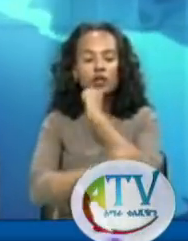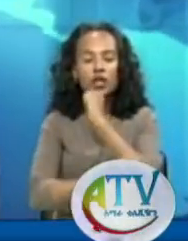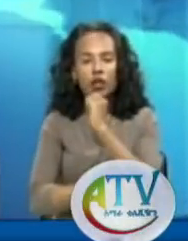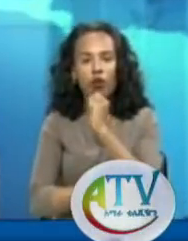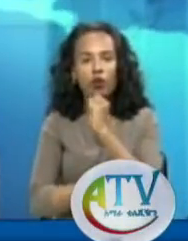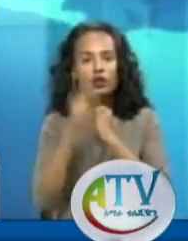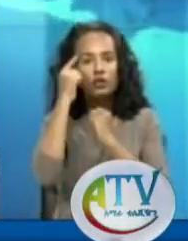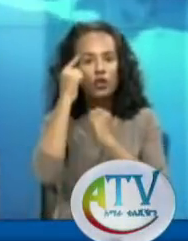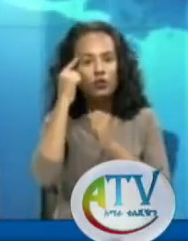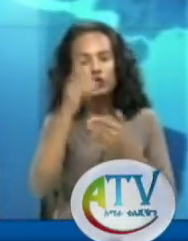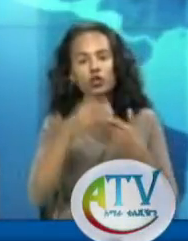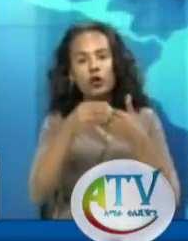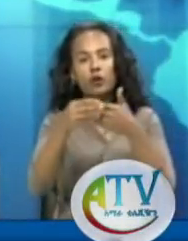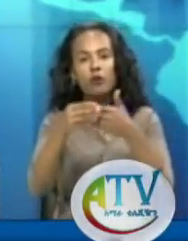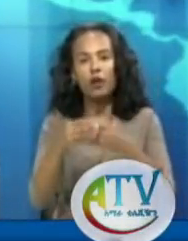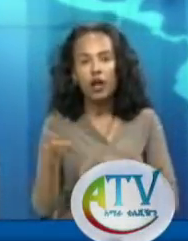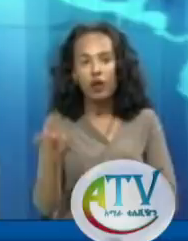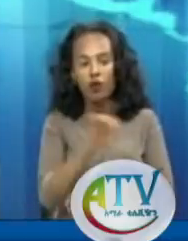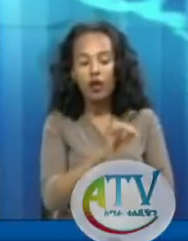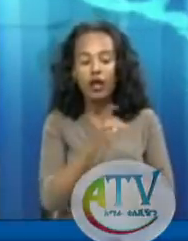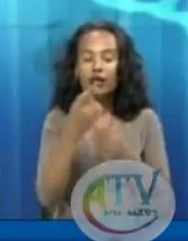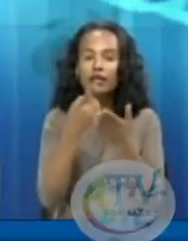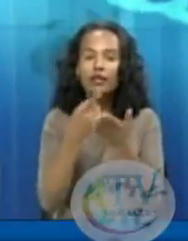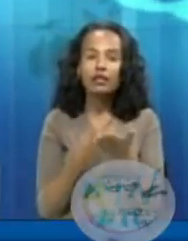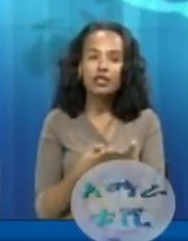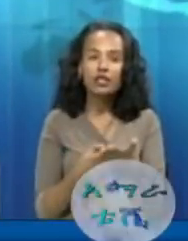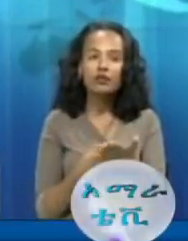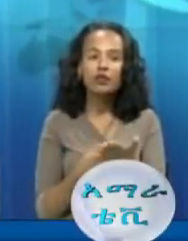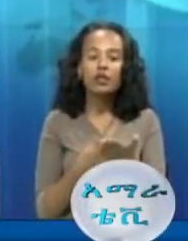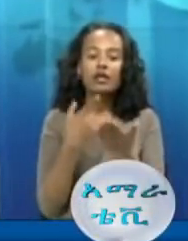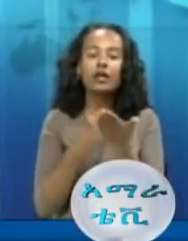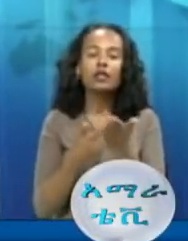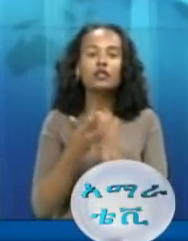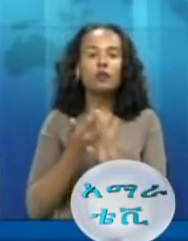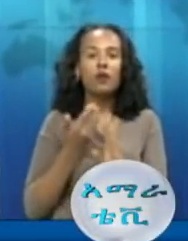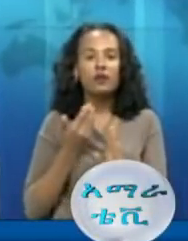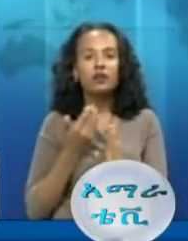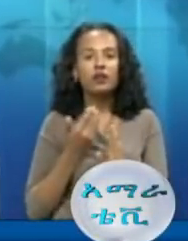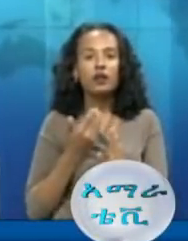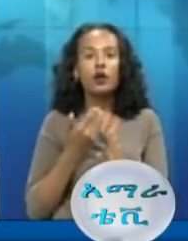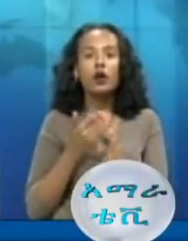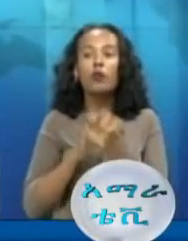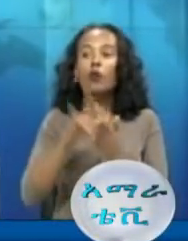እሳቤዎች የሚመራ ይሆናል። እነዚህም ከዚህ